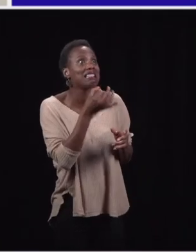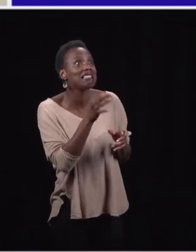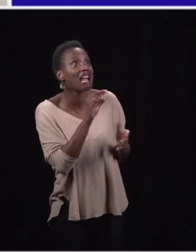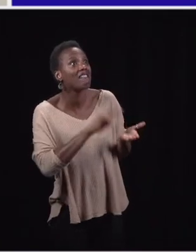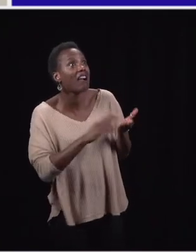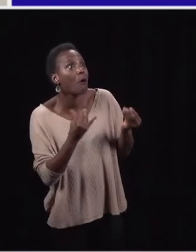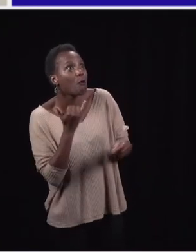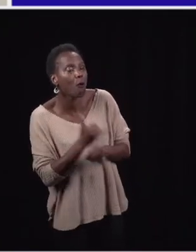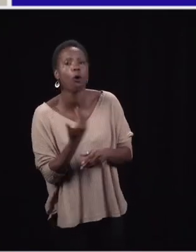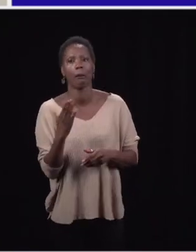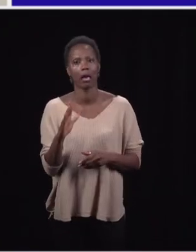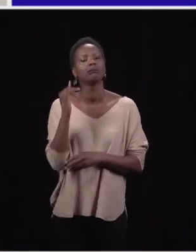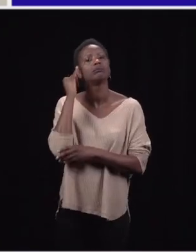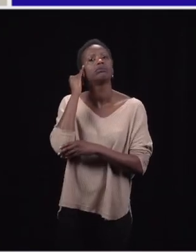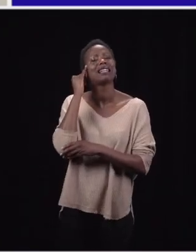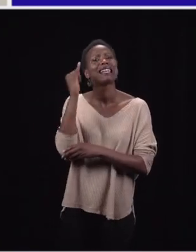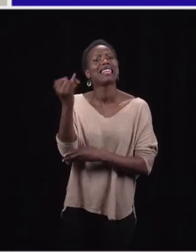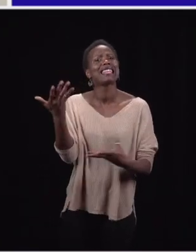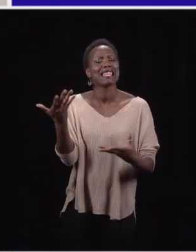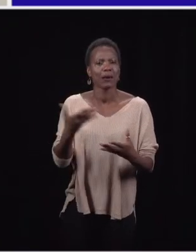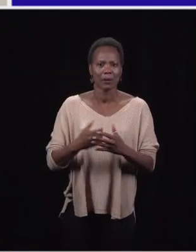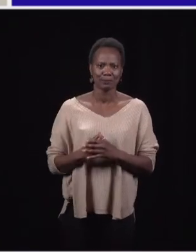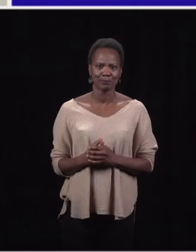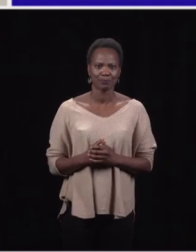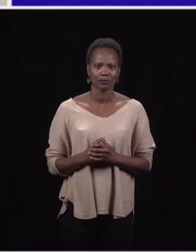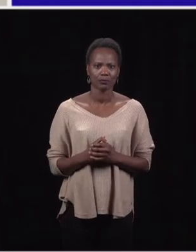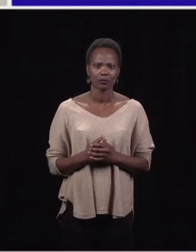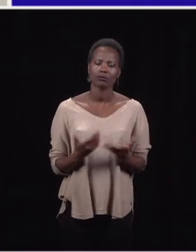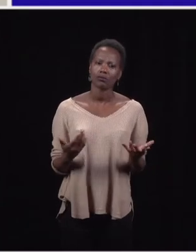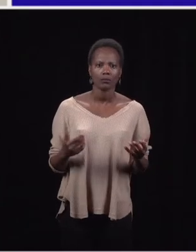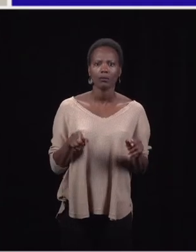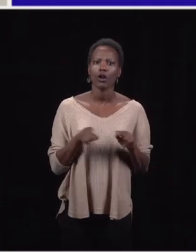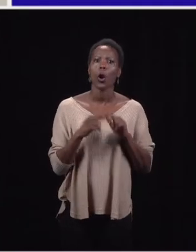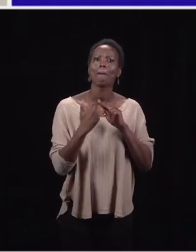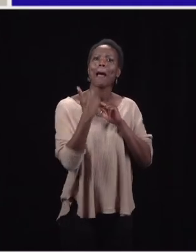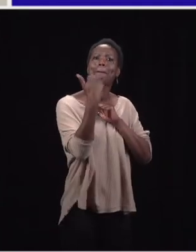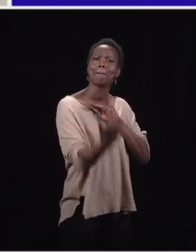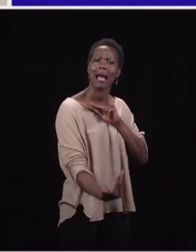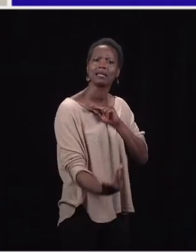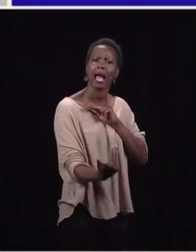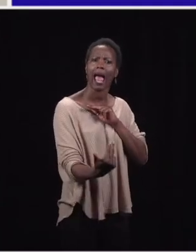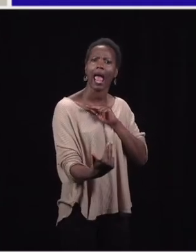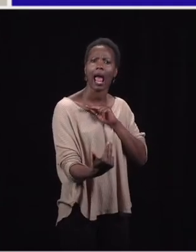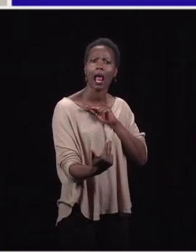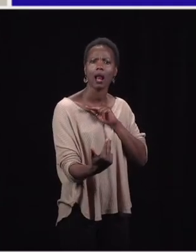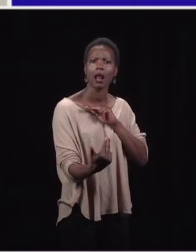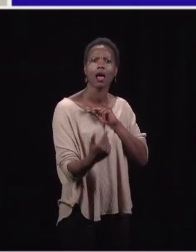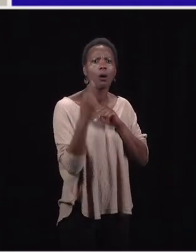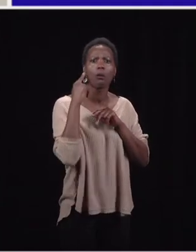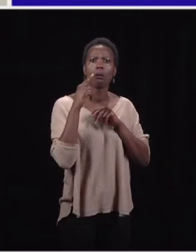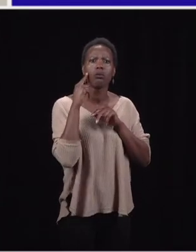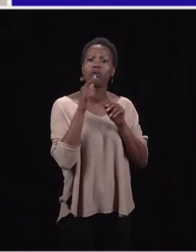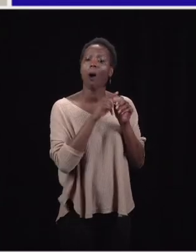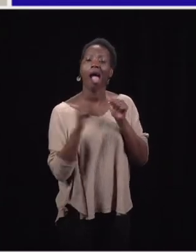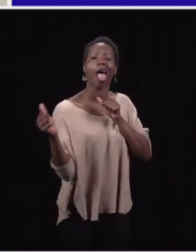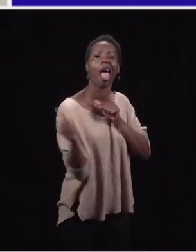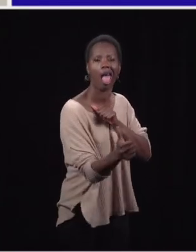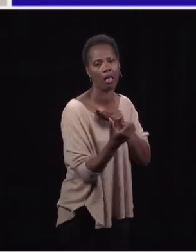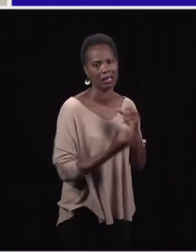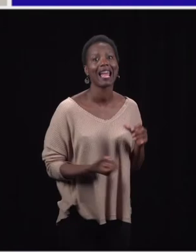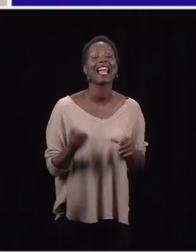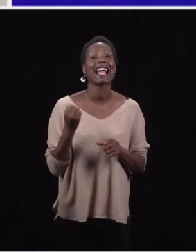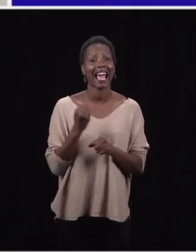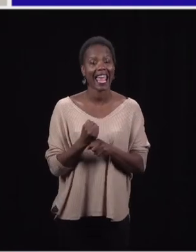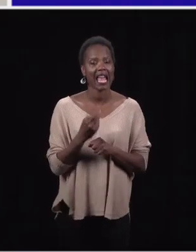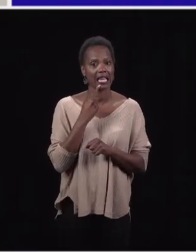l'idée c'était de créer une espèce de passerelle un peu VIP pour des personnes